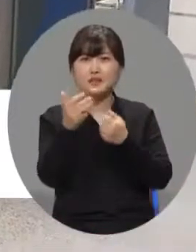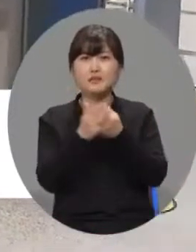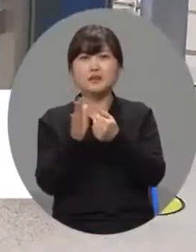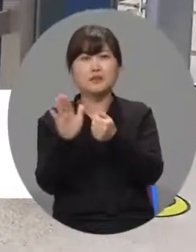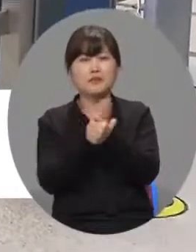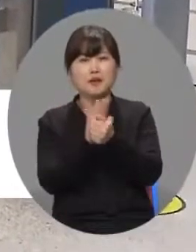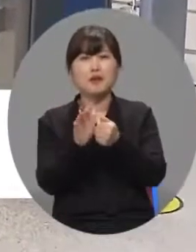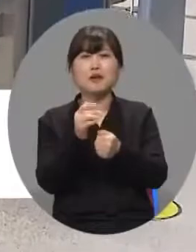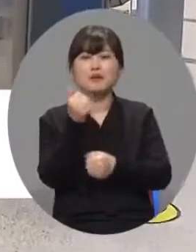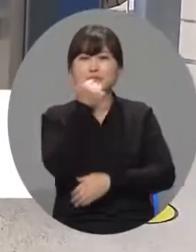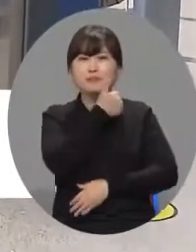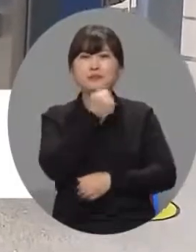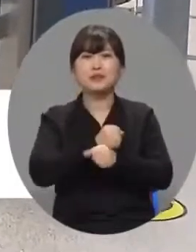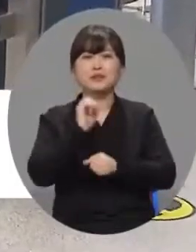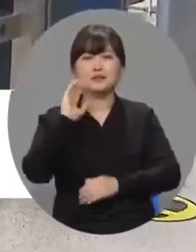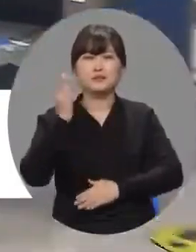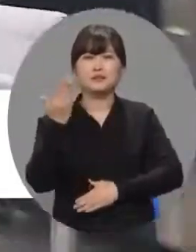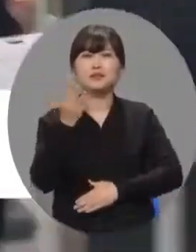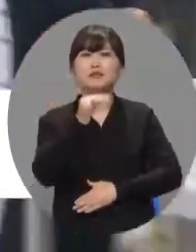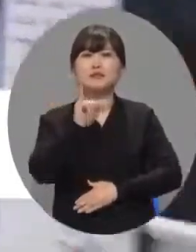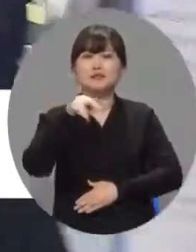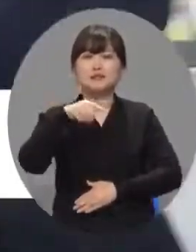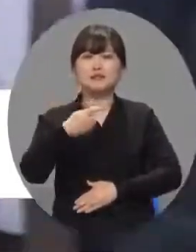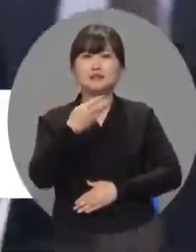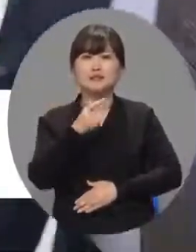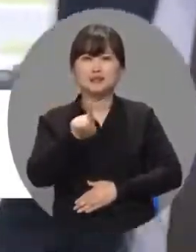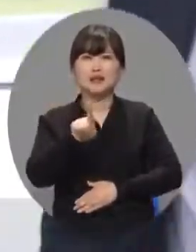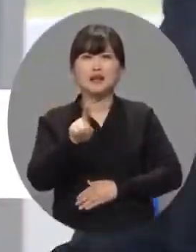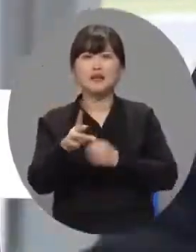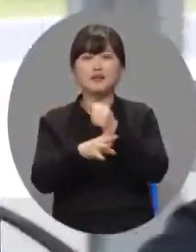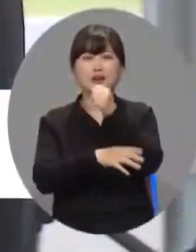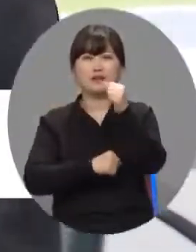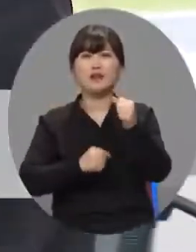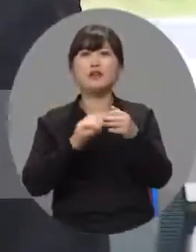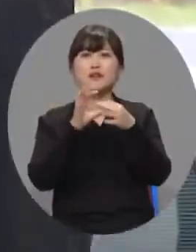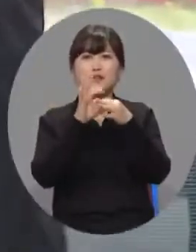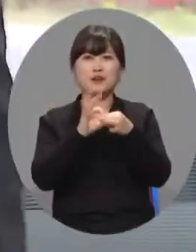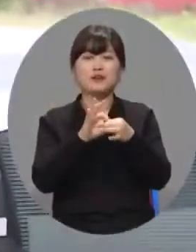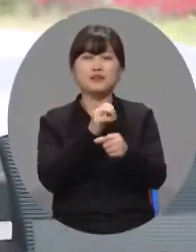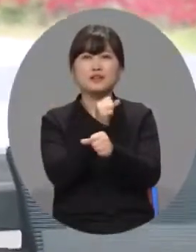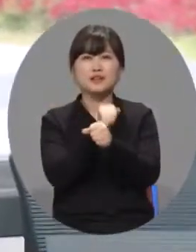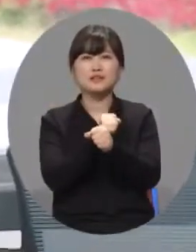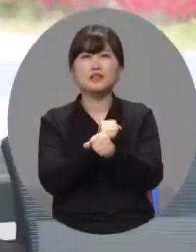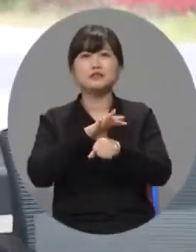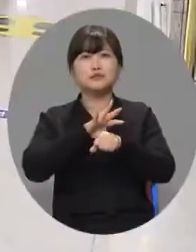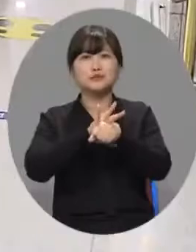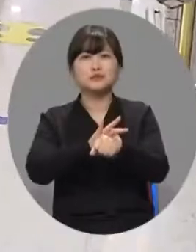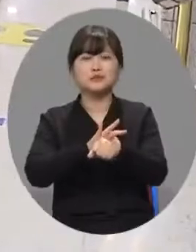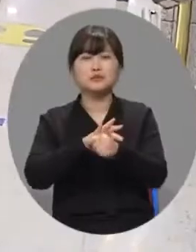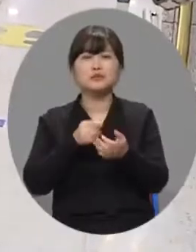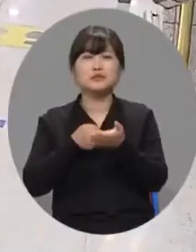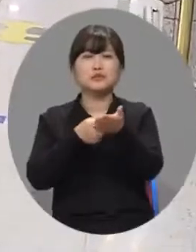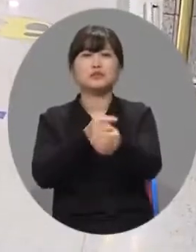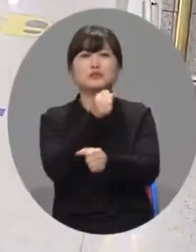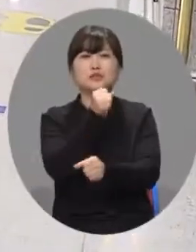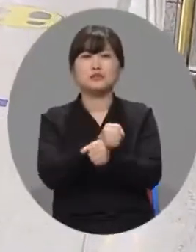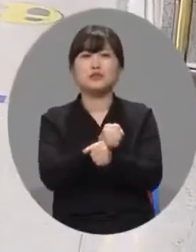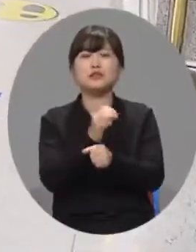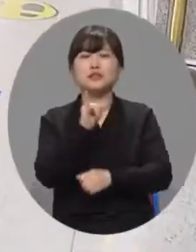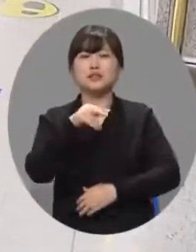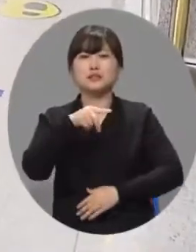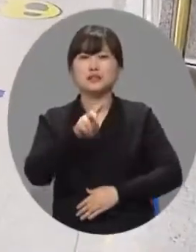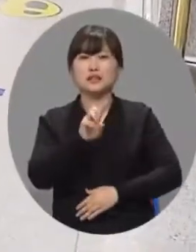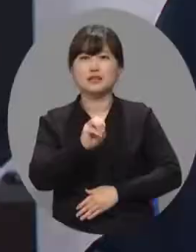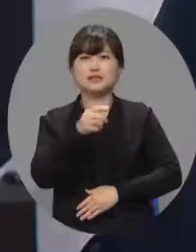변론에 나서 예정입니다 이스타 항공 관련 횡령 배임 혐의로 구속영장이 청구된 이상직 의원 의 실질 셈 사는